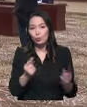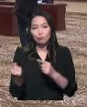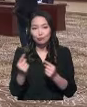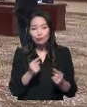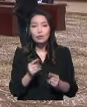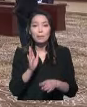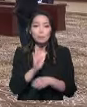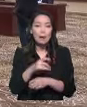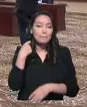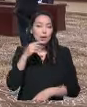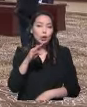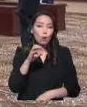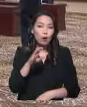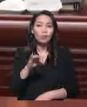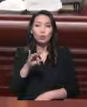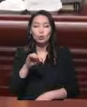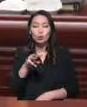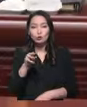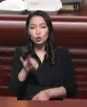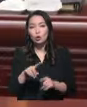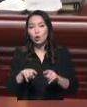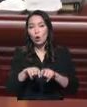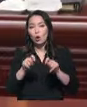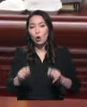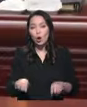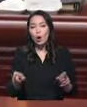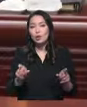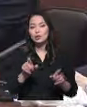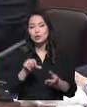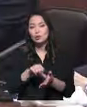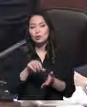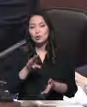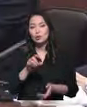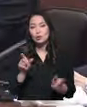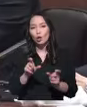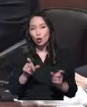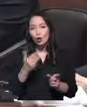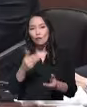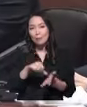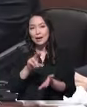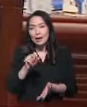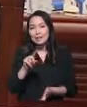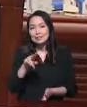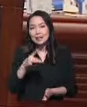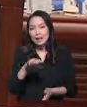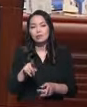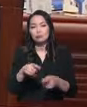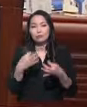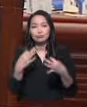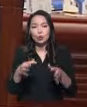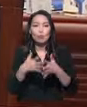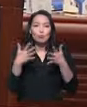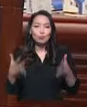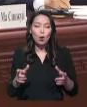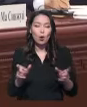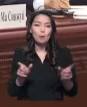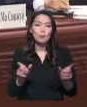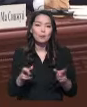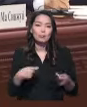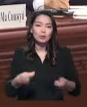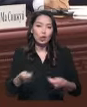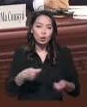президента Токаева в Урумчи скоро откроется торговое представительство «Кастрейд». Это позволит раскрыть новые ниши торгового сотрудничества,